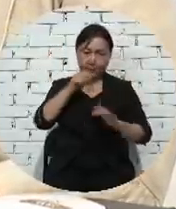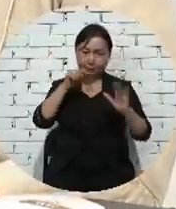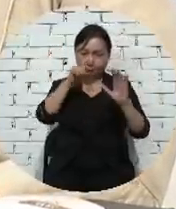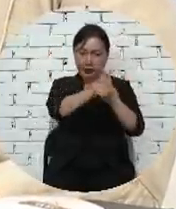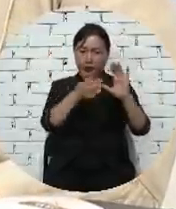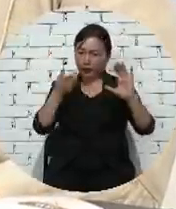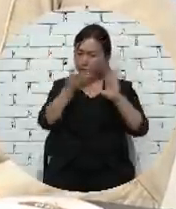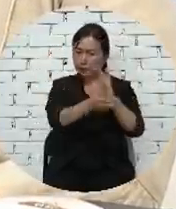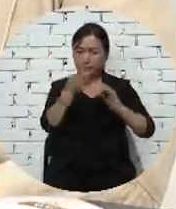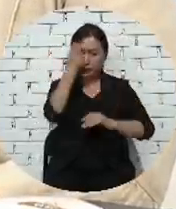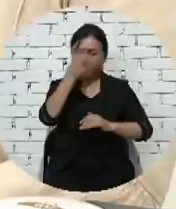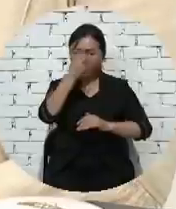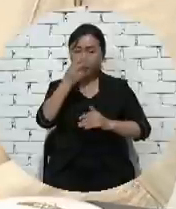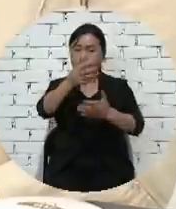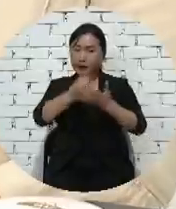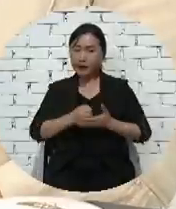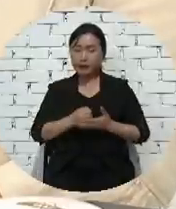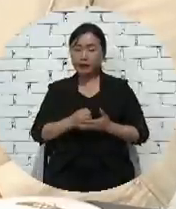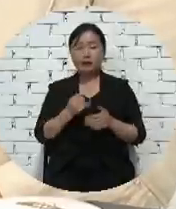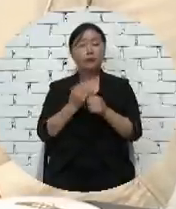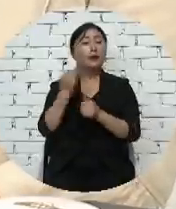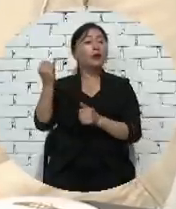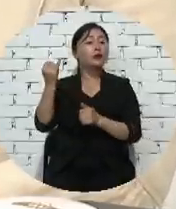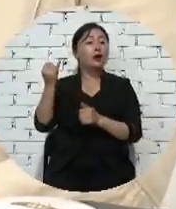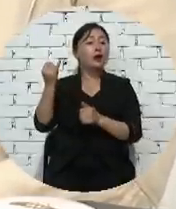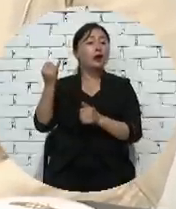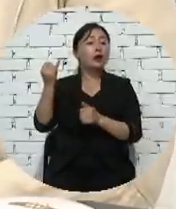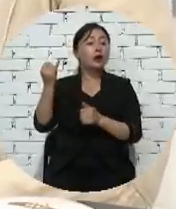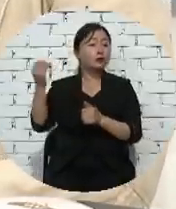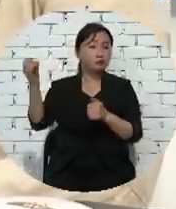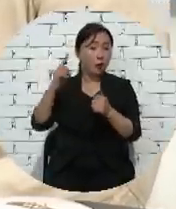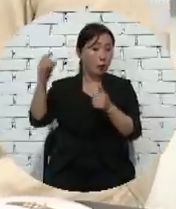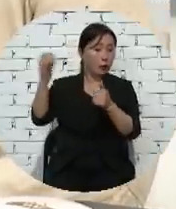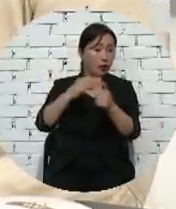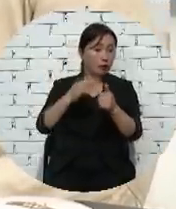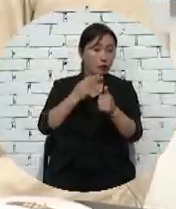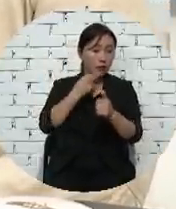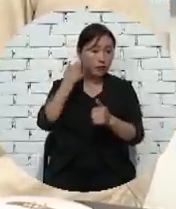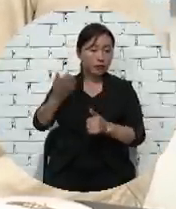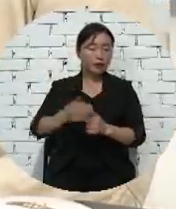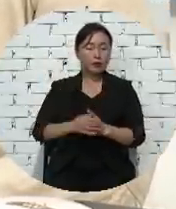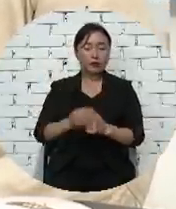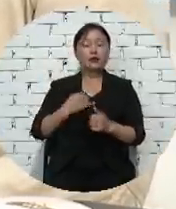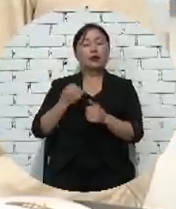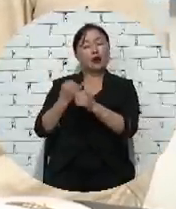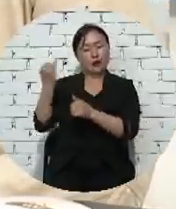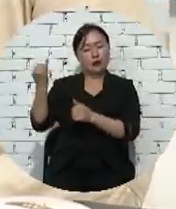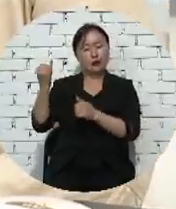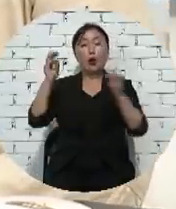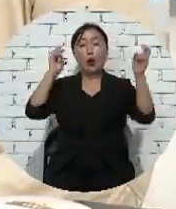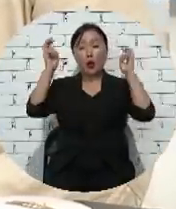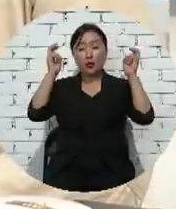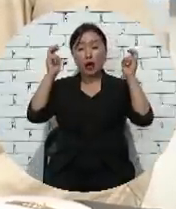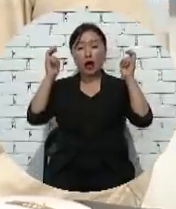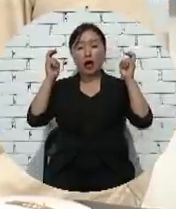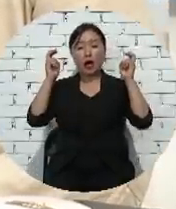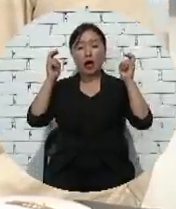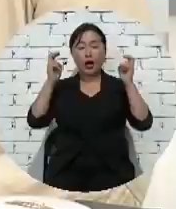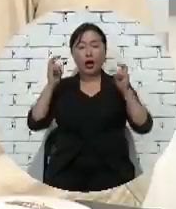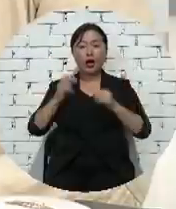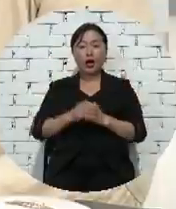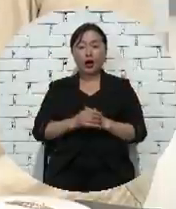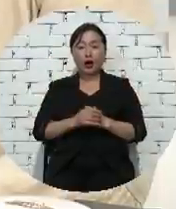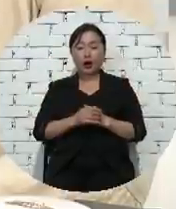그렇게 들었습니다. 아 그러면 예. 배우자로부터는 아무 말씀도 못 들으시죠. 저희 집사람 회사가 뭐 압수수색 당한 것도 아니고